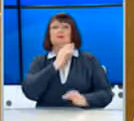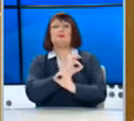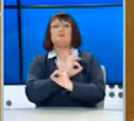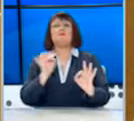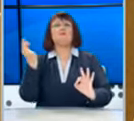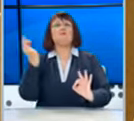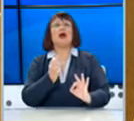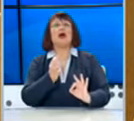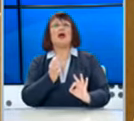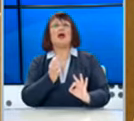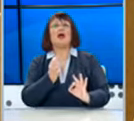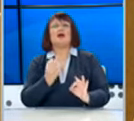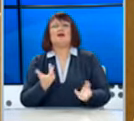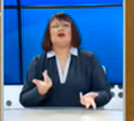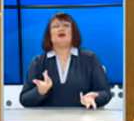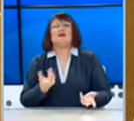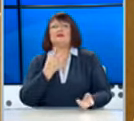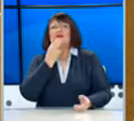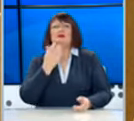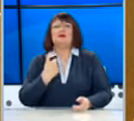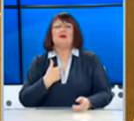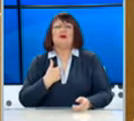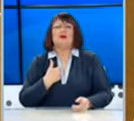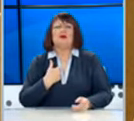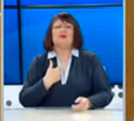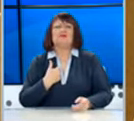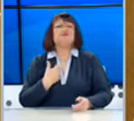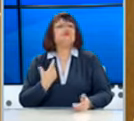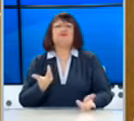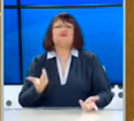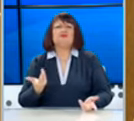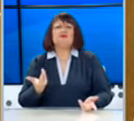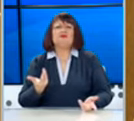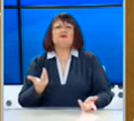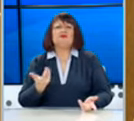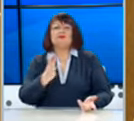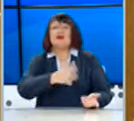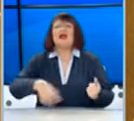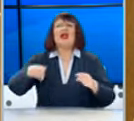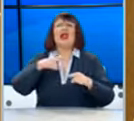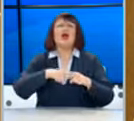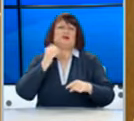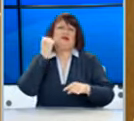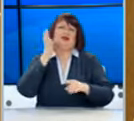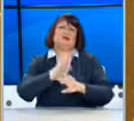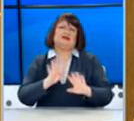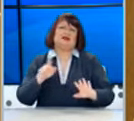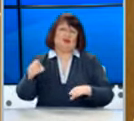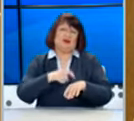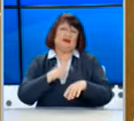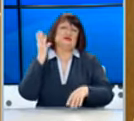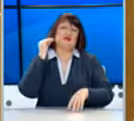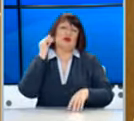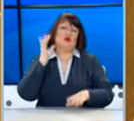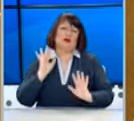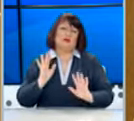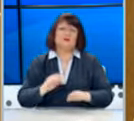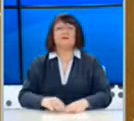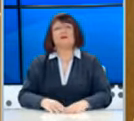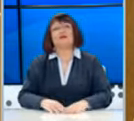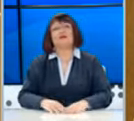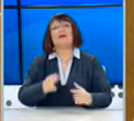ρολόι, δεν νομίζω ότι είναι πιστικό αυτό για τον ελληνικό λαό που μας ακούει. Ακούσαμε να μας